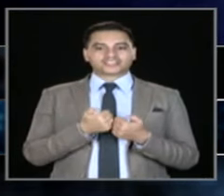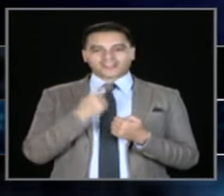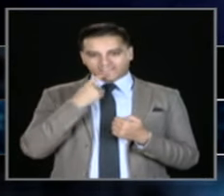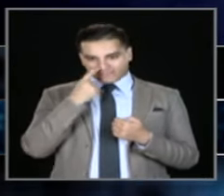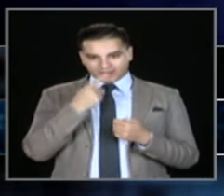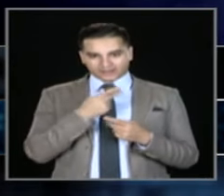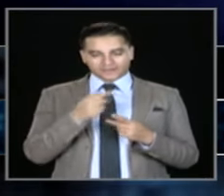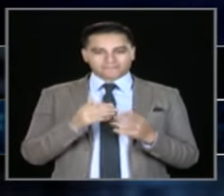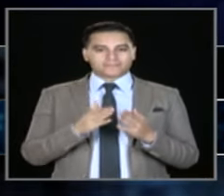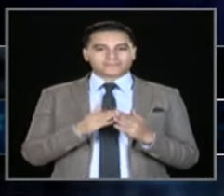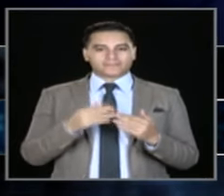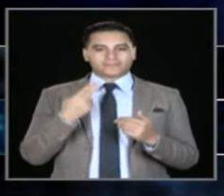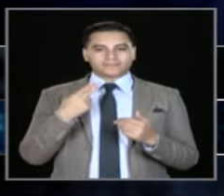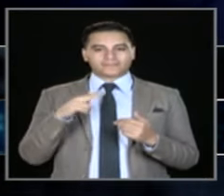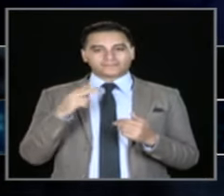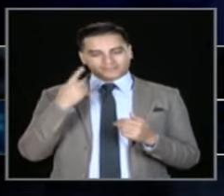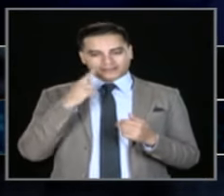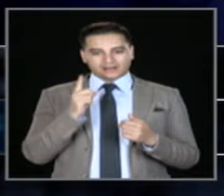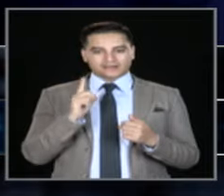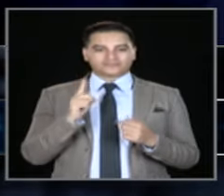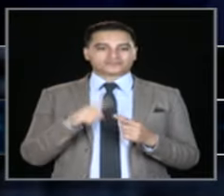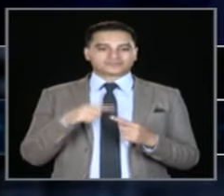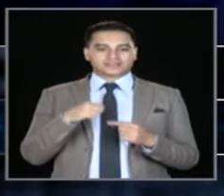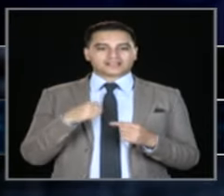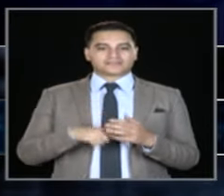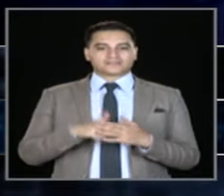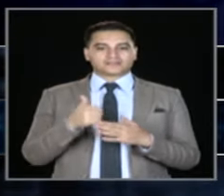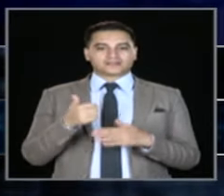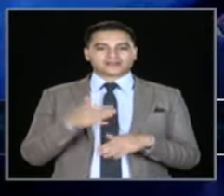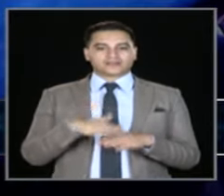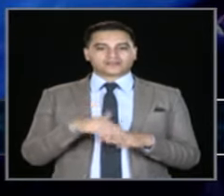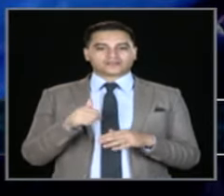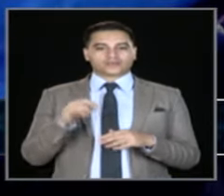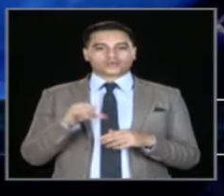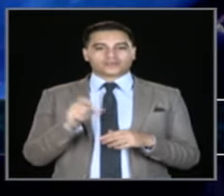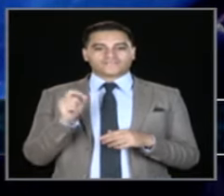مصريه فمن هيغ غلط ما هو اقث النادي فائز بالدوري الايطالي